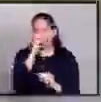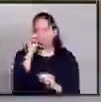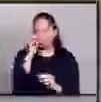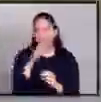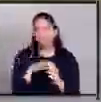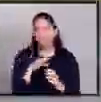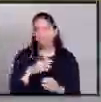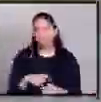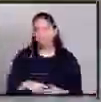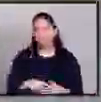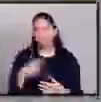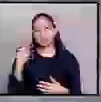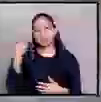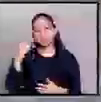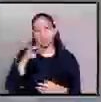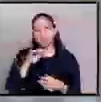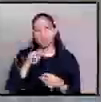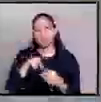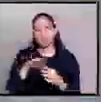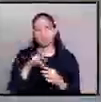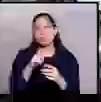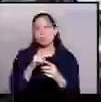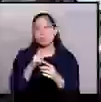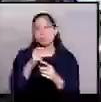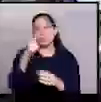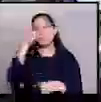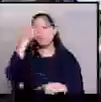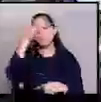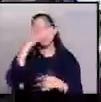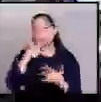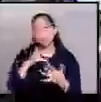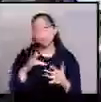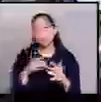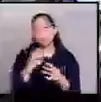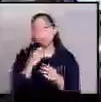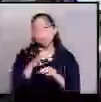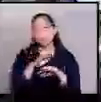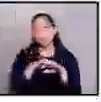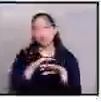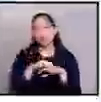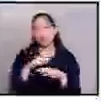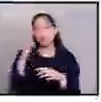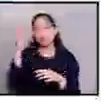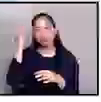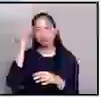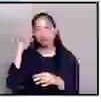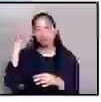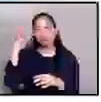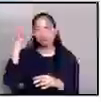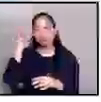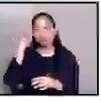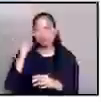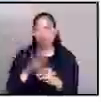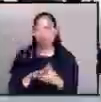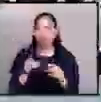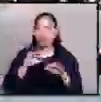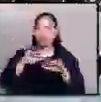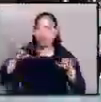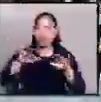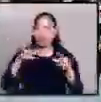gastroenteritis, hepatitis A at typhoid fever. Kaya payon Environment Secretary Roy Simato sa mga naligo sa Baseco